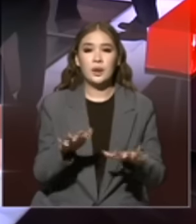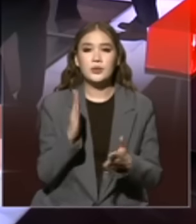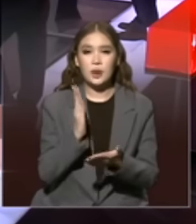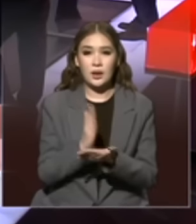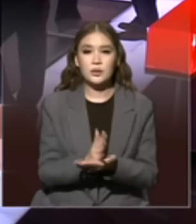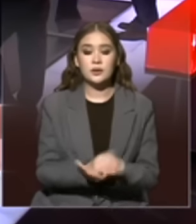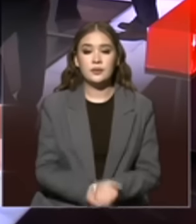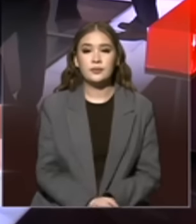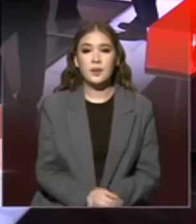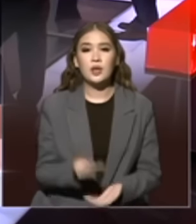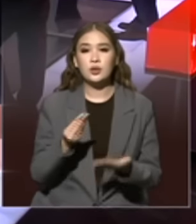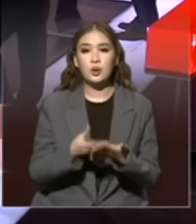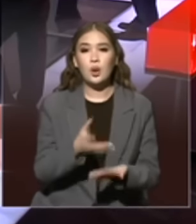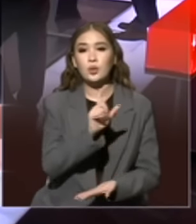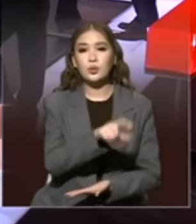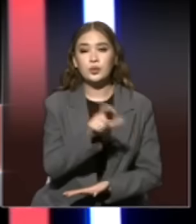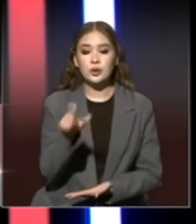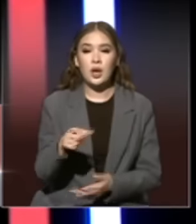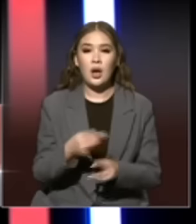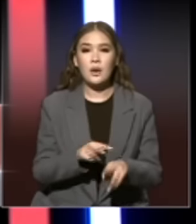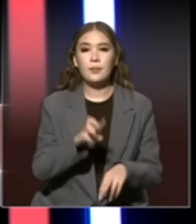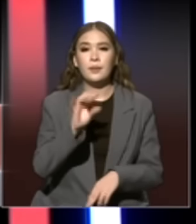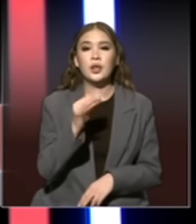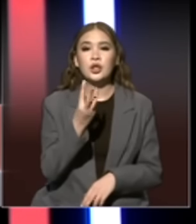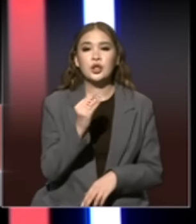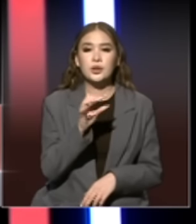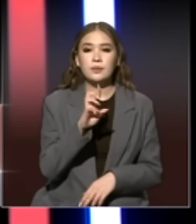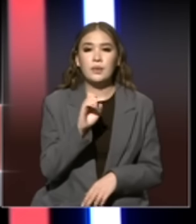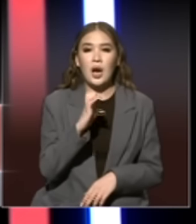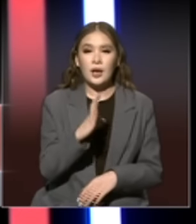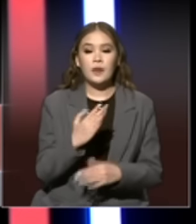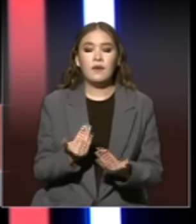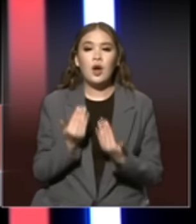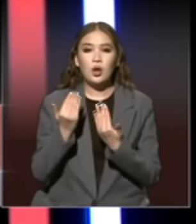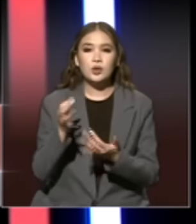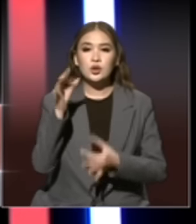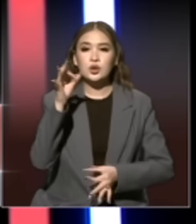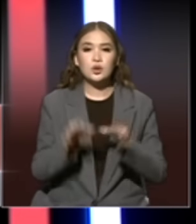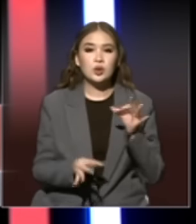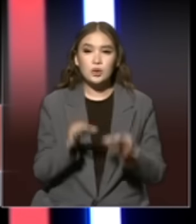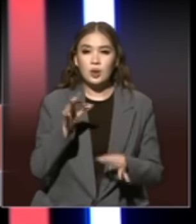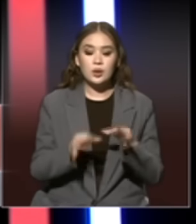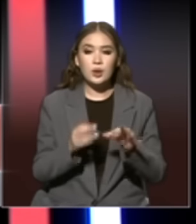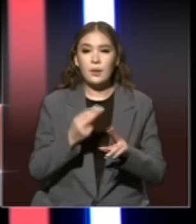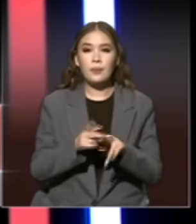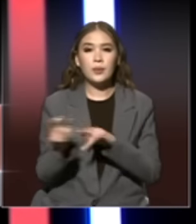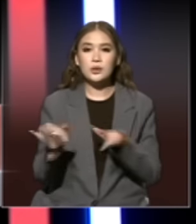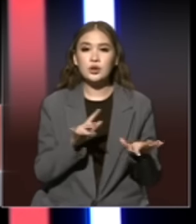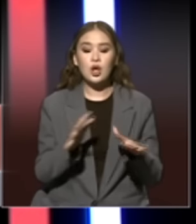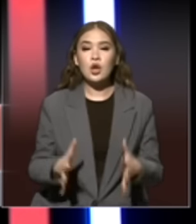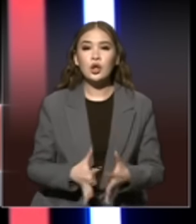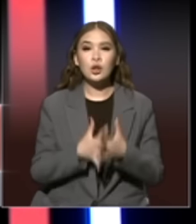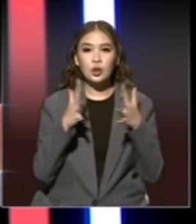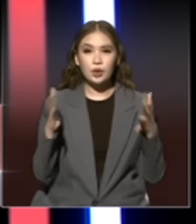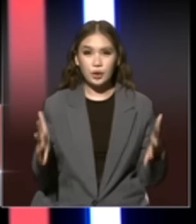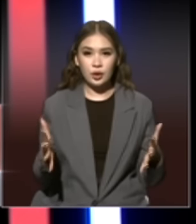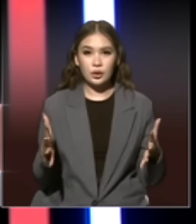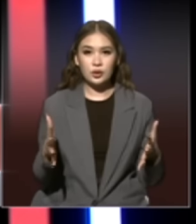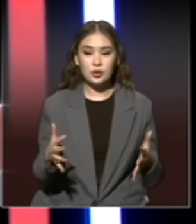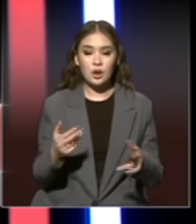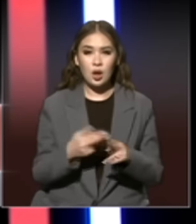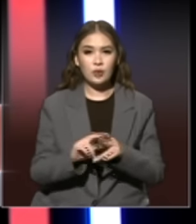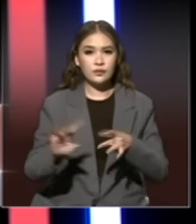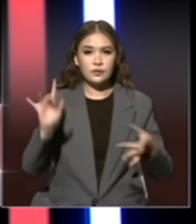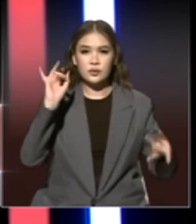Қымбат спикерлер, негізі Бишімбаев жалпы бұл ісі, Бишімбаевтың сот процесі бұл қоғамға үлкен